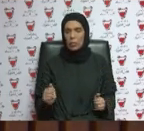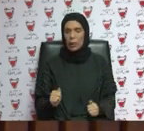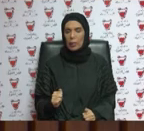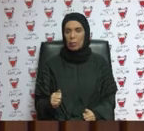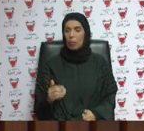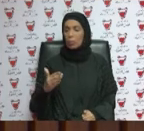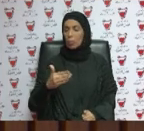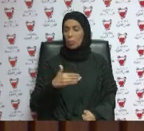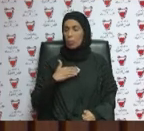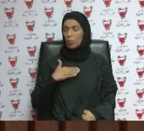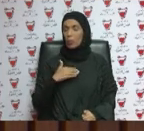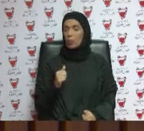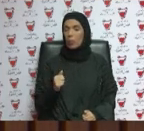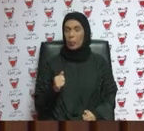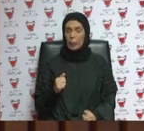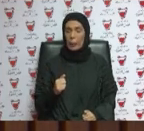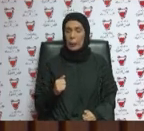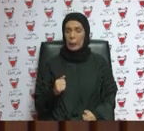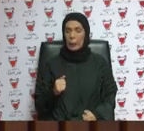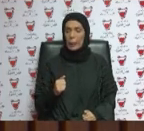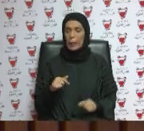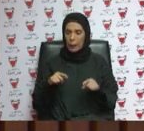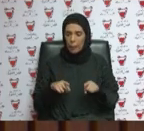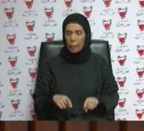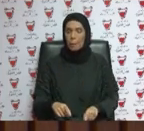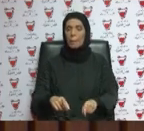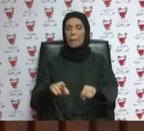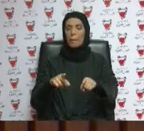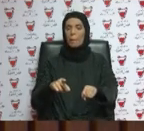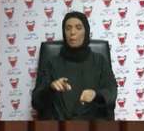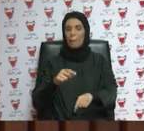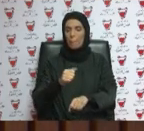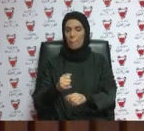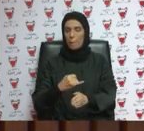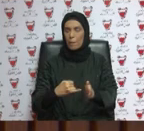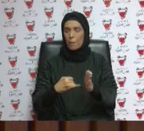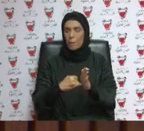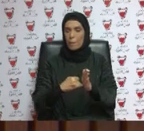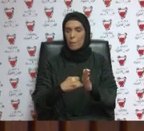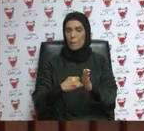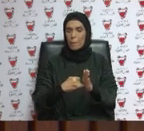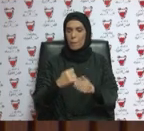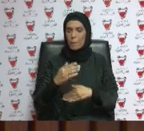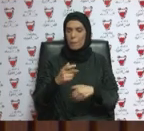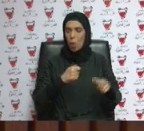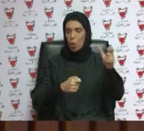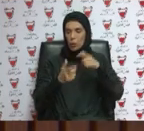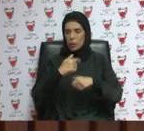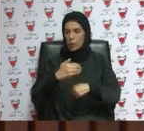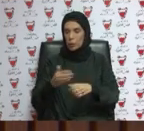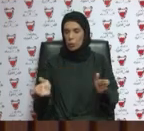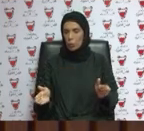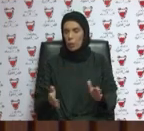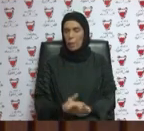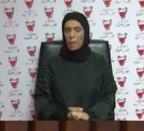استباقي للصندوق، ويتماشى مع أساس ومبدأ ما أنشئ له الصندوق.